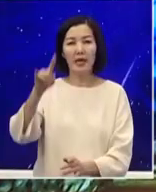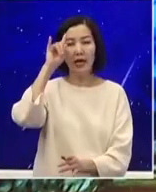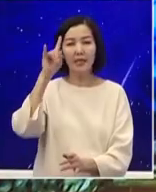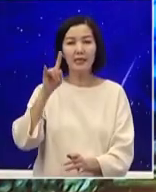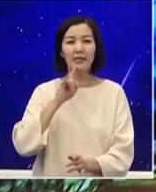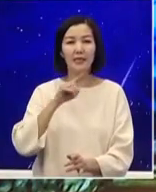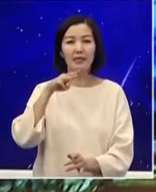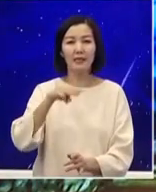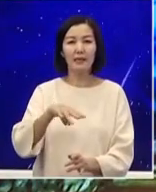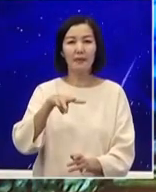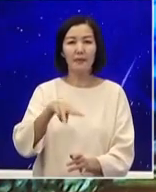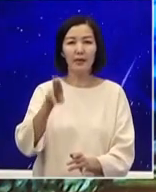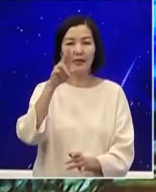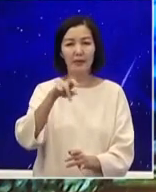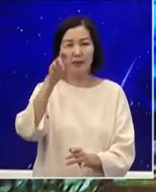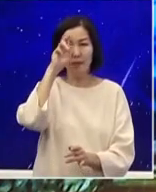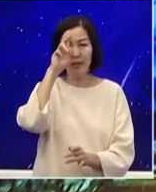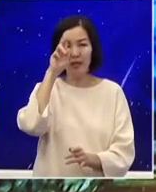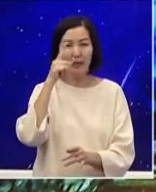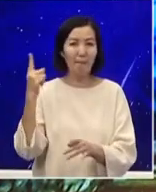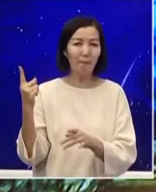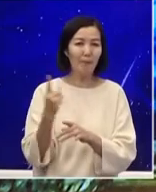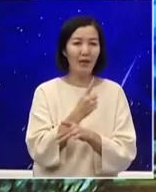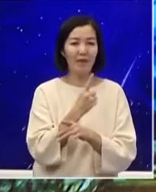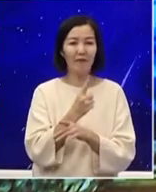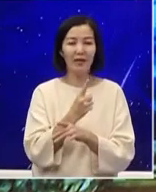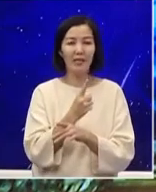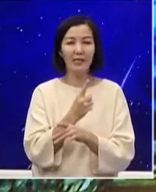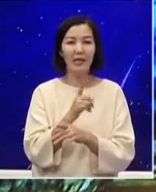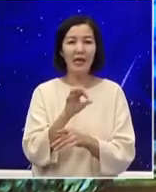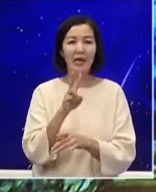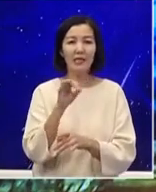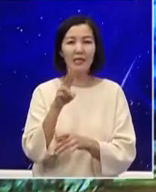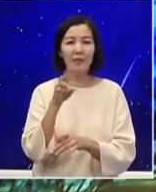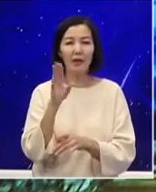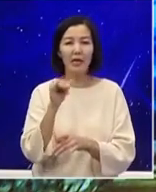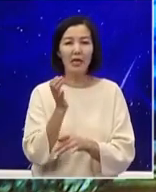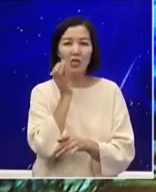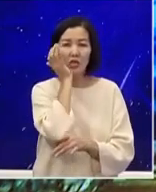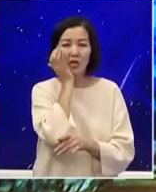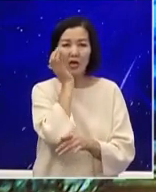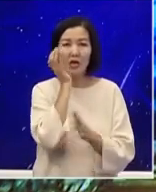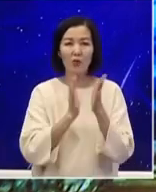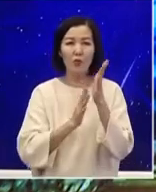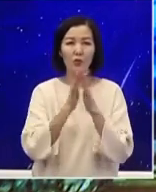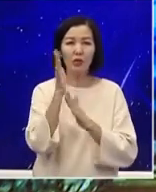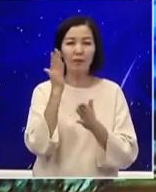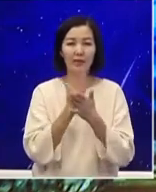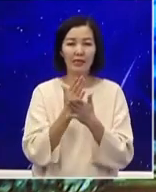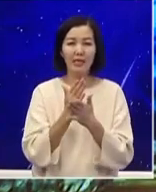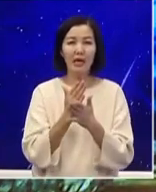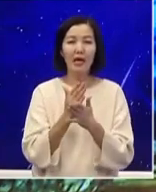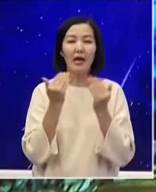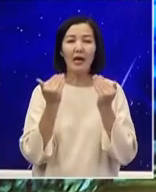Қазақстан тұмыды елдер арасында бірінші болып экстракорпоральды жаңғақтар өсіре бастады. Ең күрделі климаттық жағдайларға бейімделген